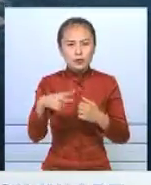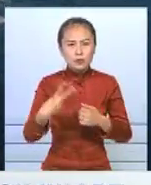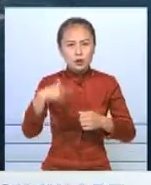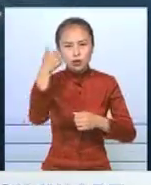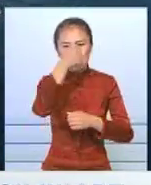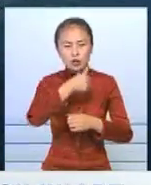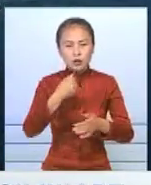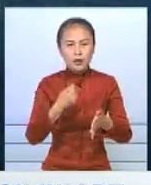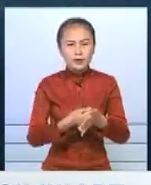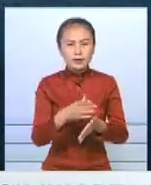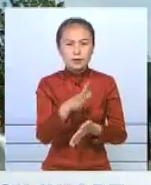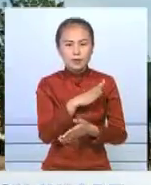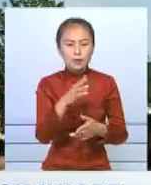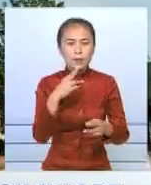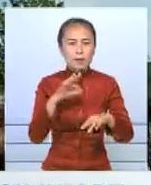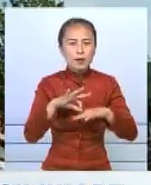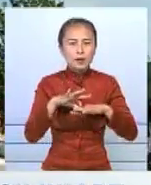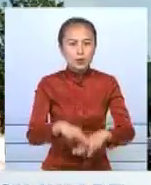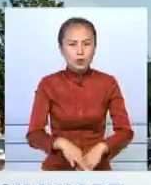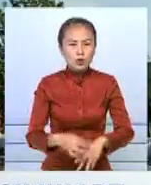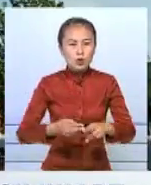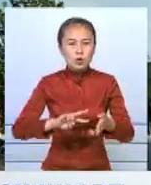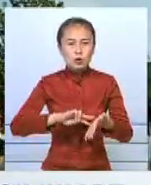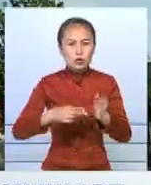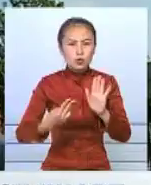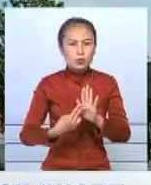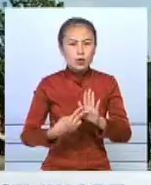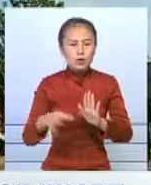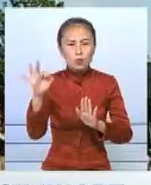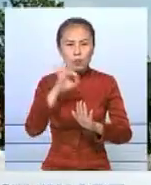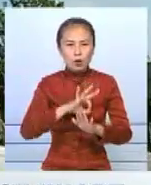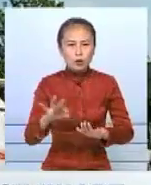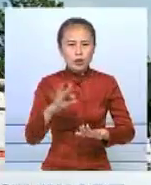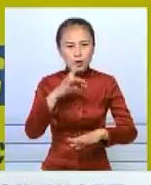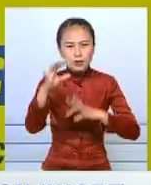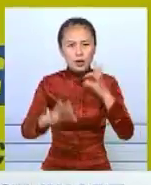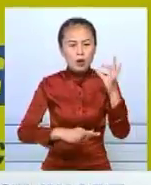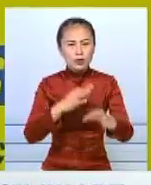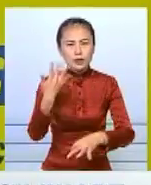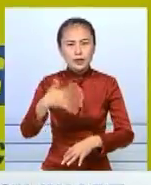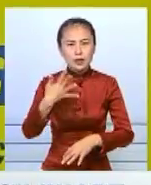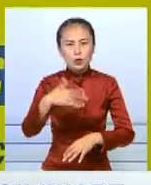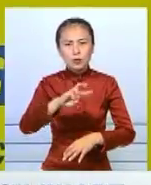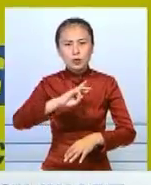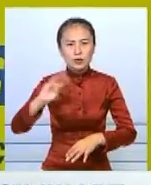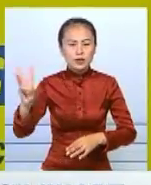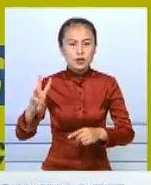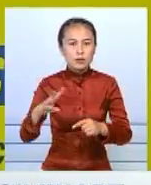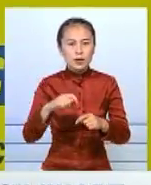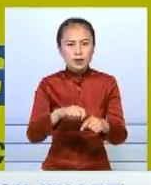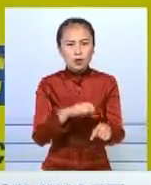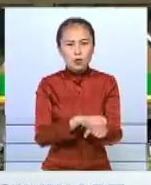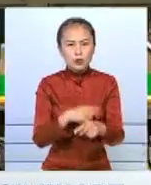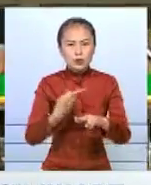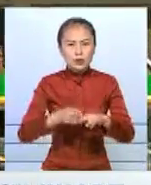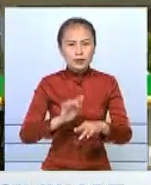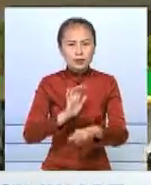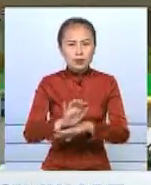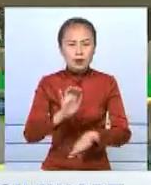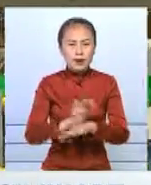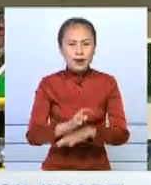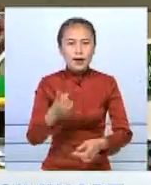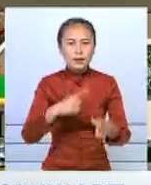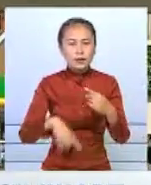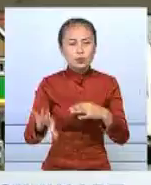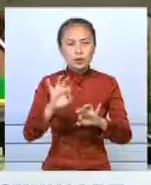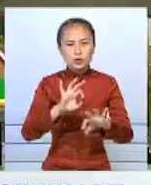бөлігі 2020 жылға таман пайдалануға берілуі тиіс. Жоспар бойынша тәулігіне 50 миллион текше метр газ өндірілетін